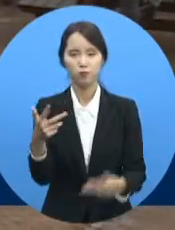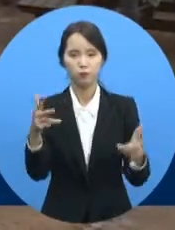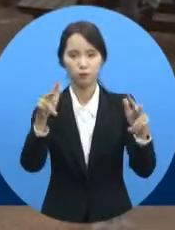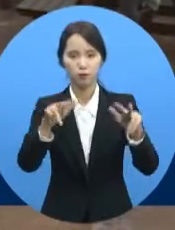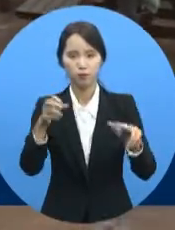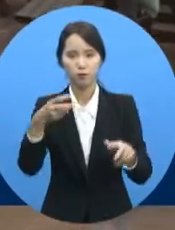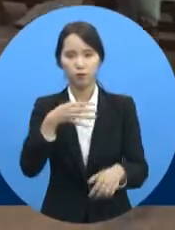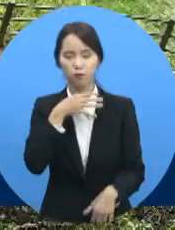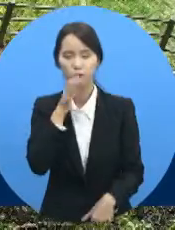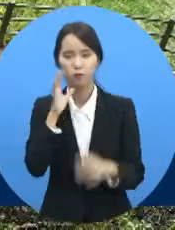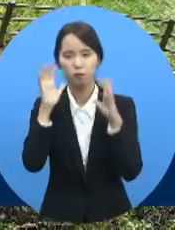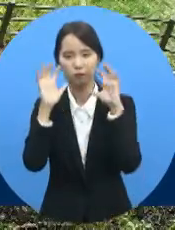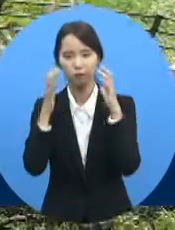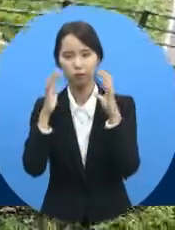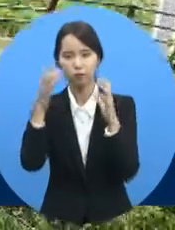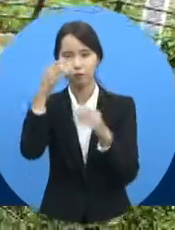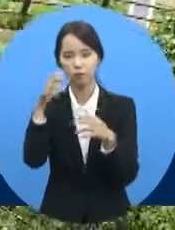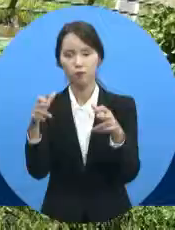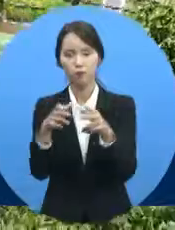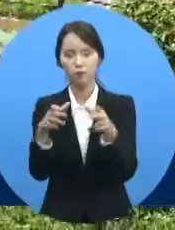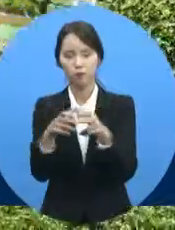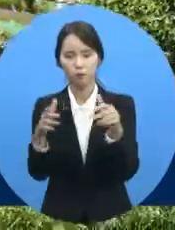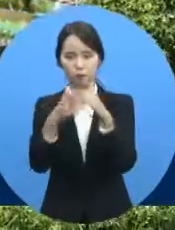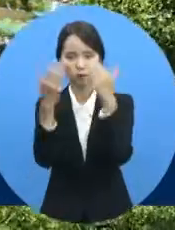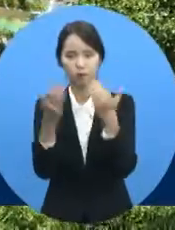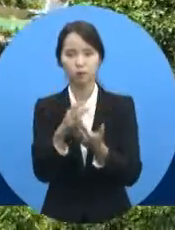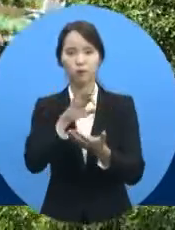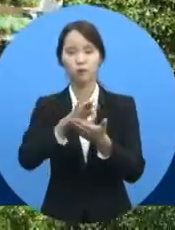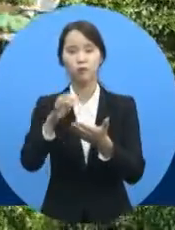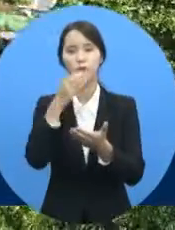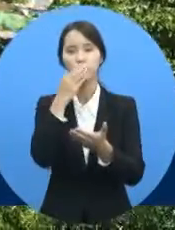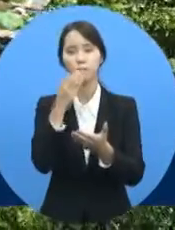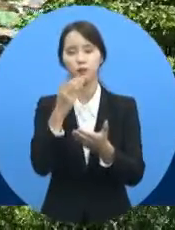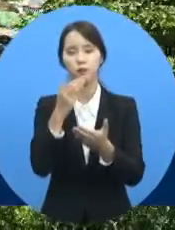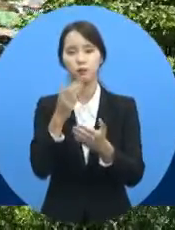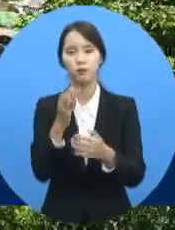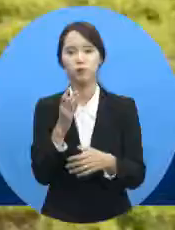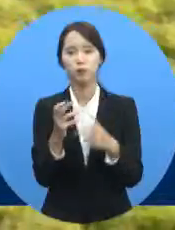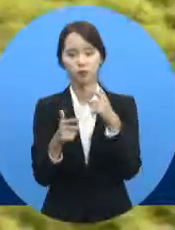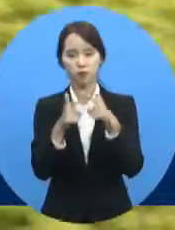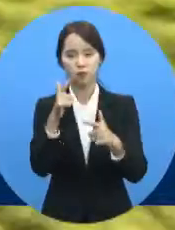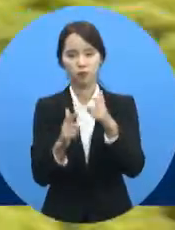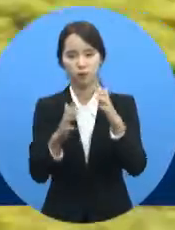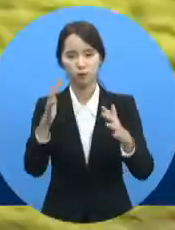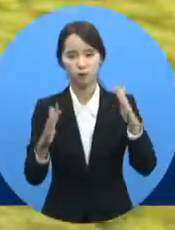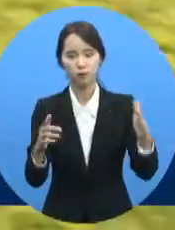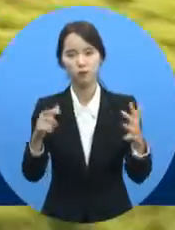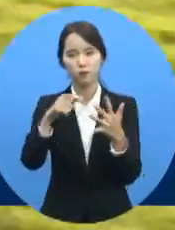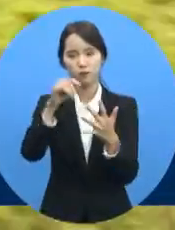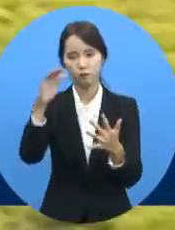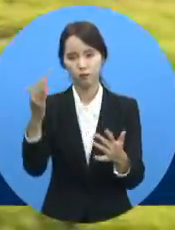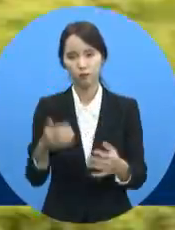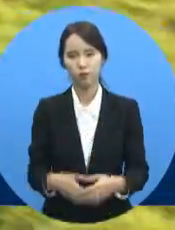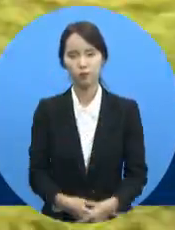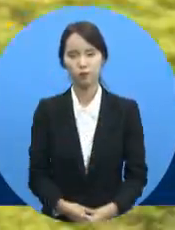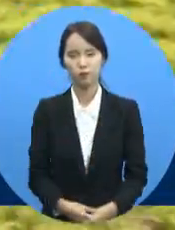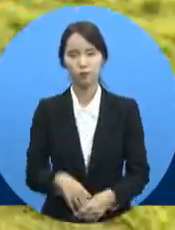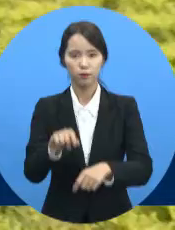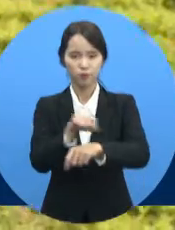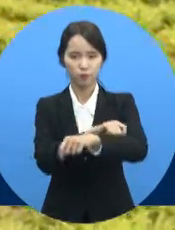정상부 공원과 노인, 어린이, 장애인들이 이용 가능한 무장의 숲길을 조성해 수상작으로